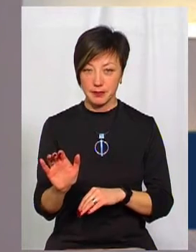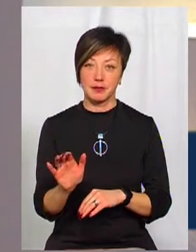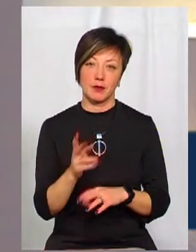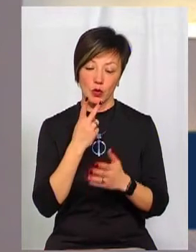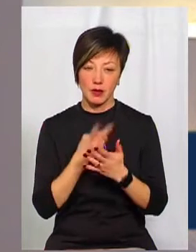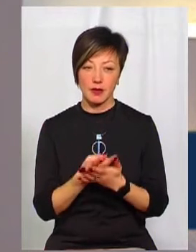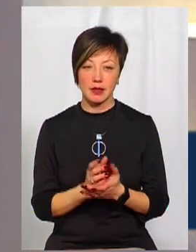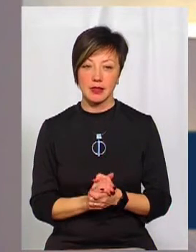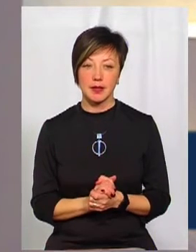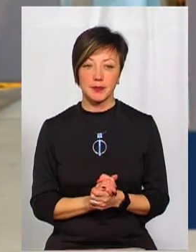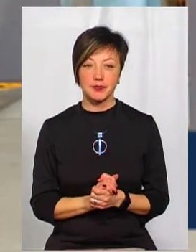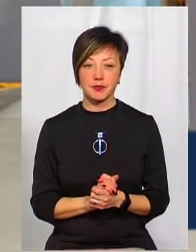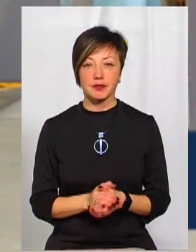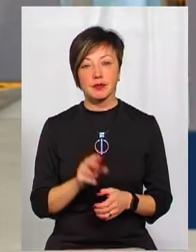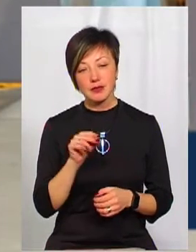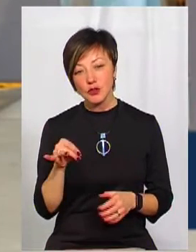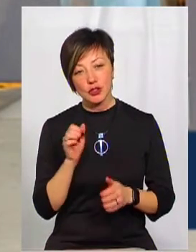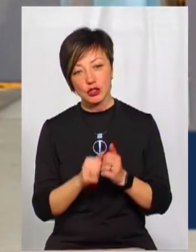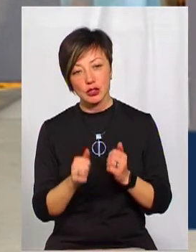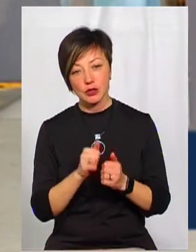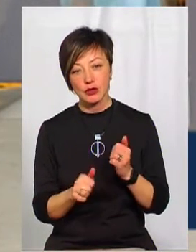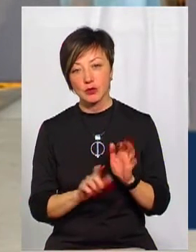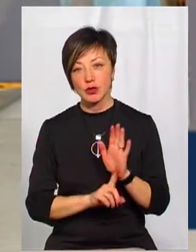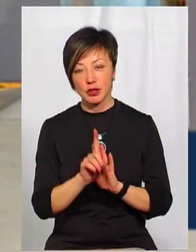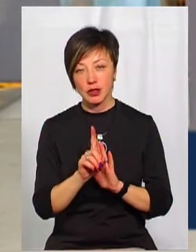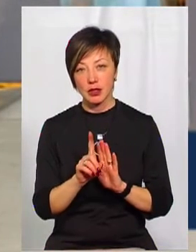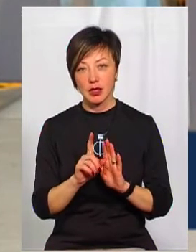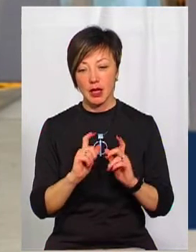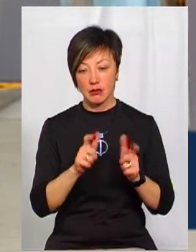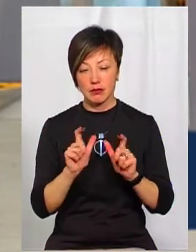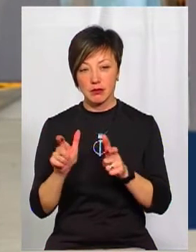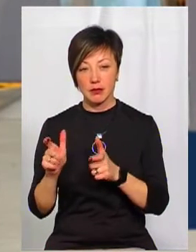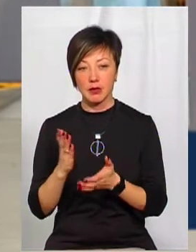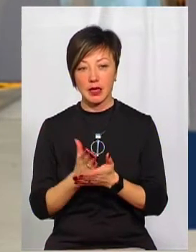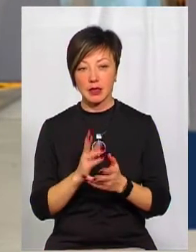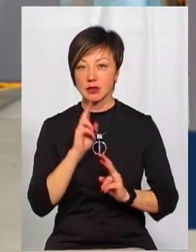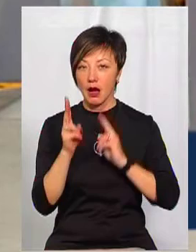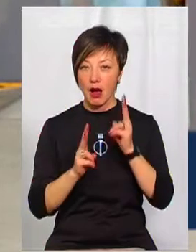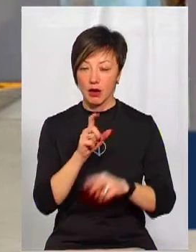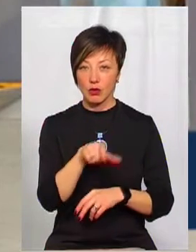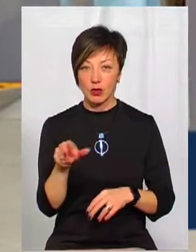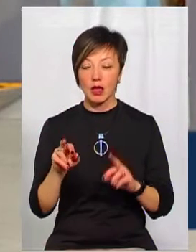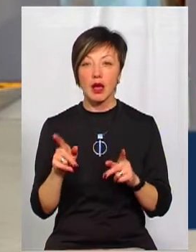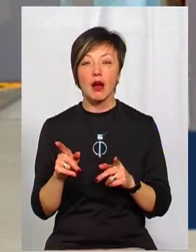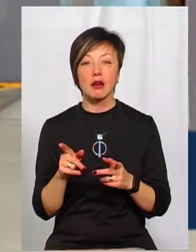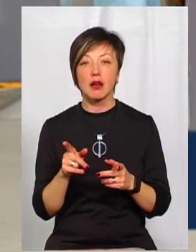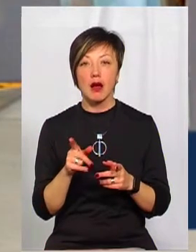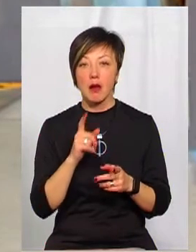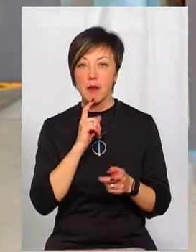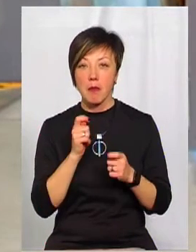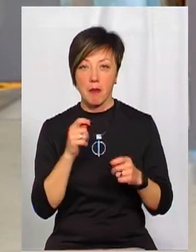речі, наскільки часто, чи вже зустрічалися, почали вже рахунки надходити, чи є якісь скарги, як застраховуєтеся від